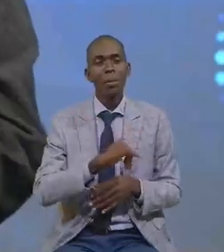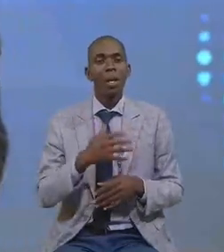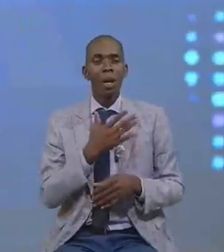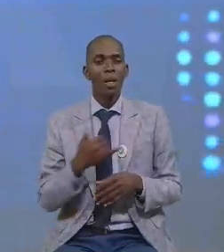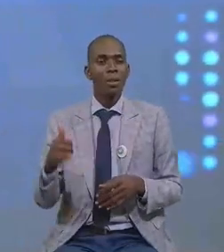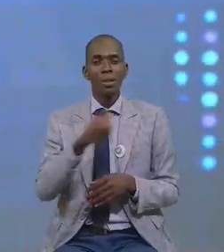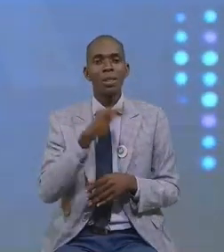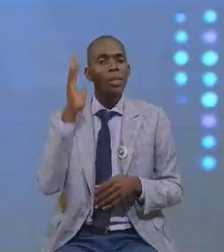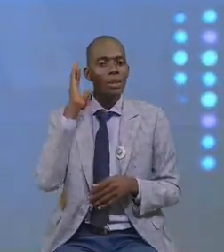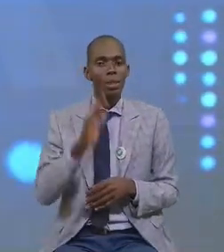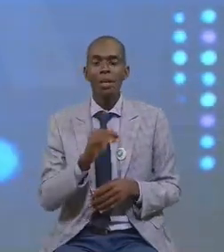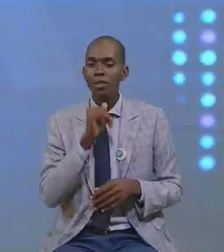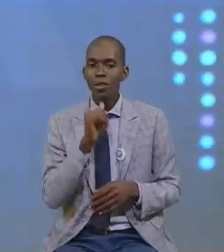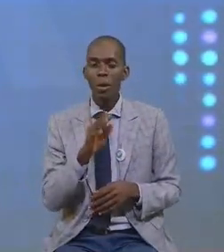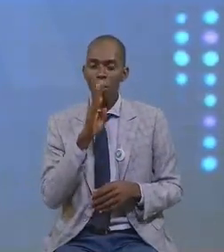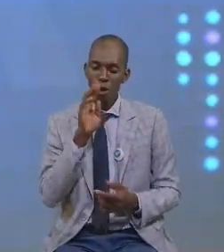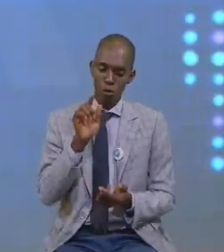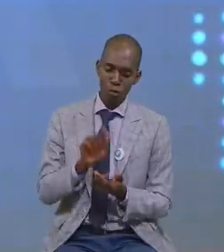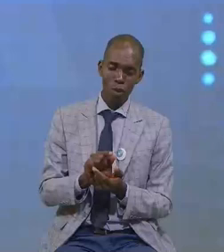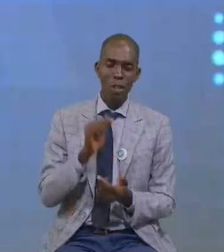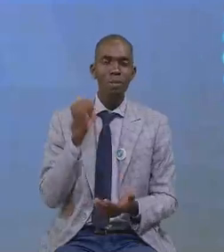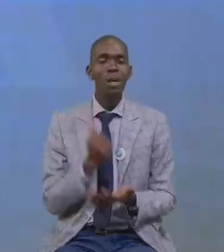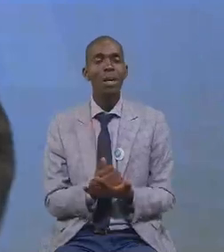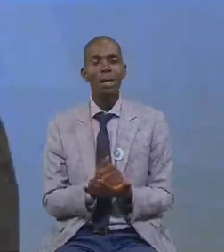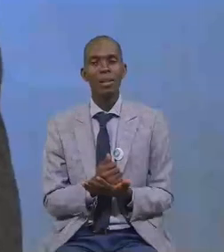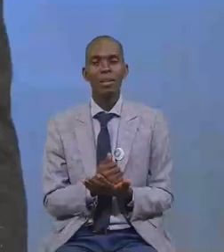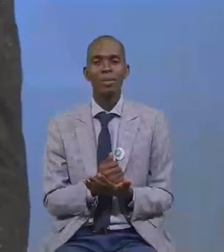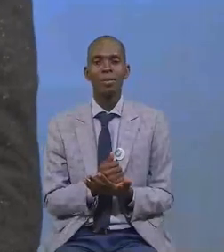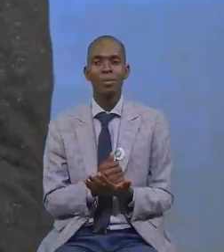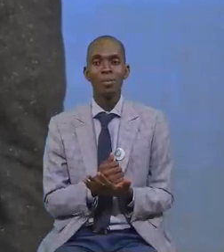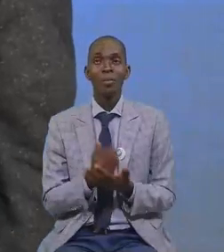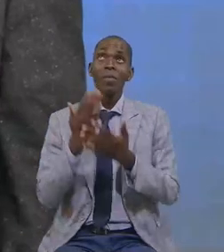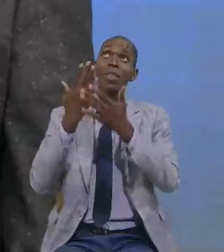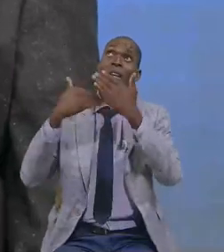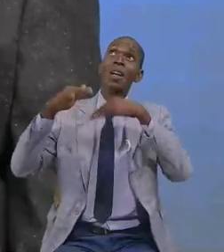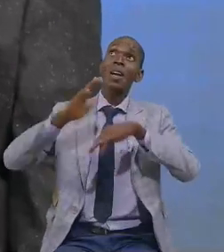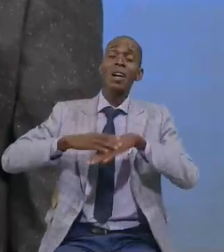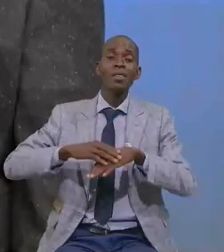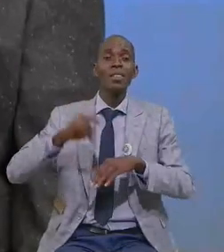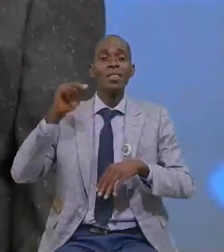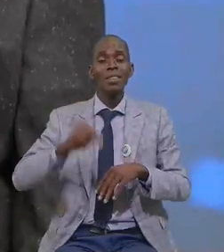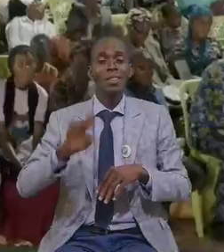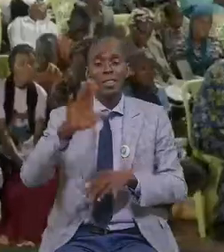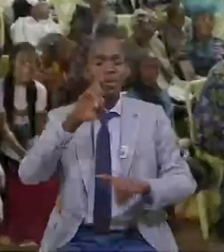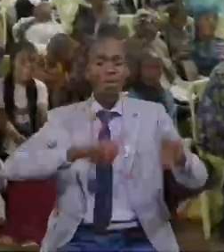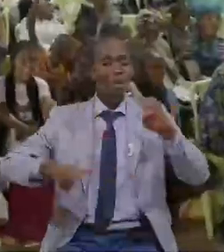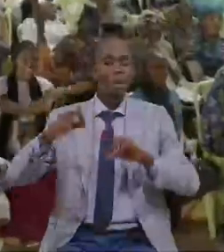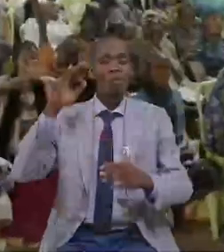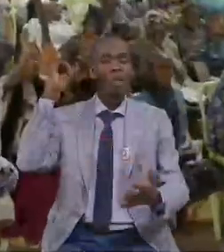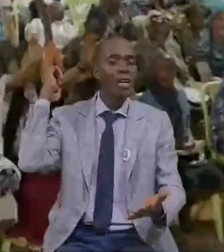ils ne seront pas méprisés. Le ciel a besoin d'un grand